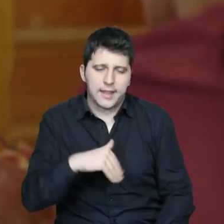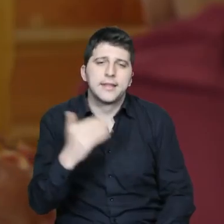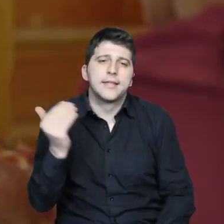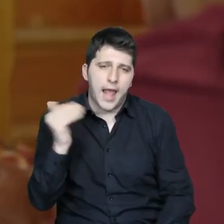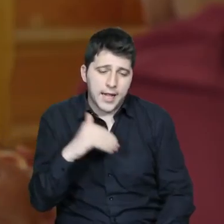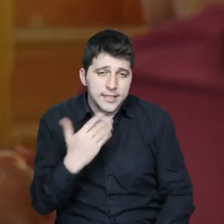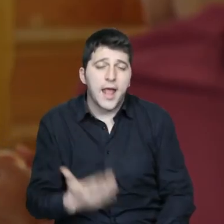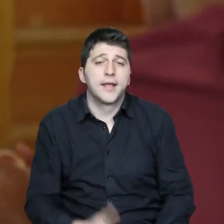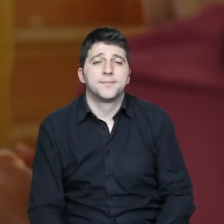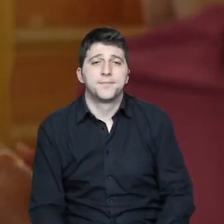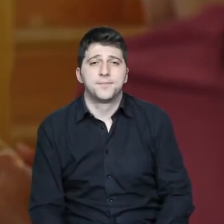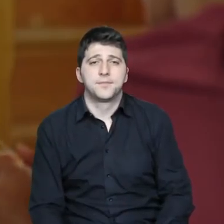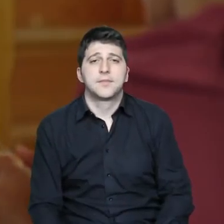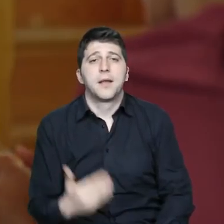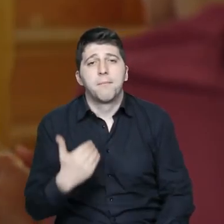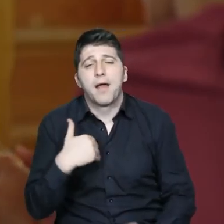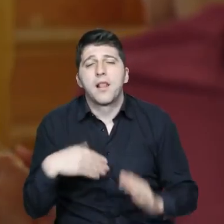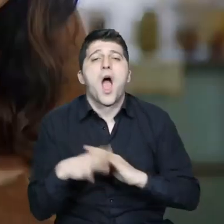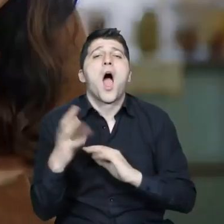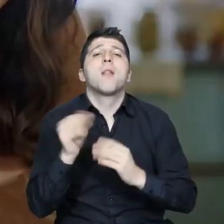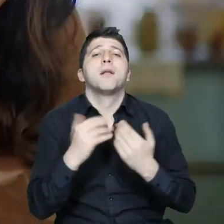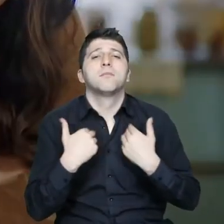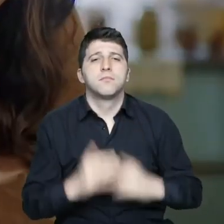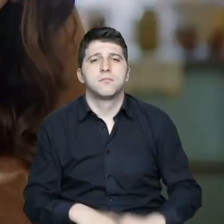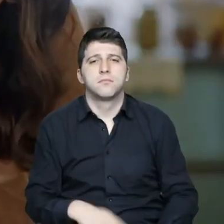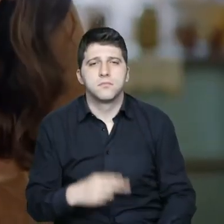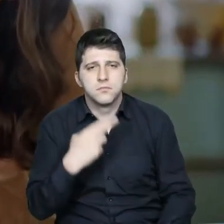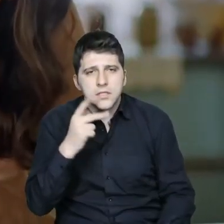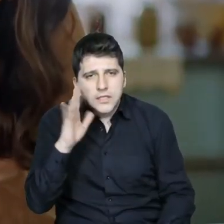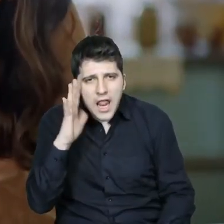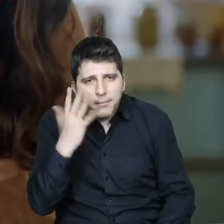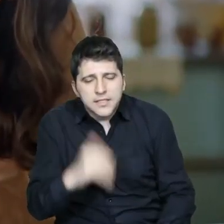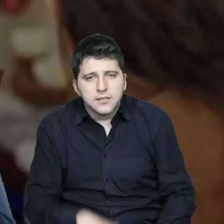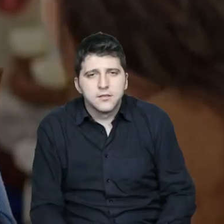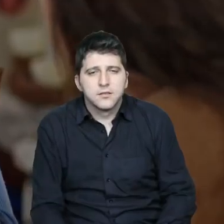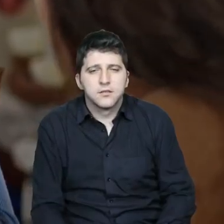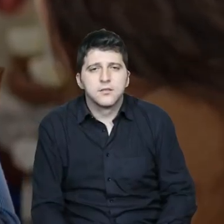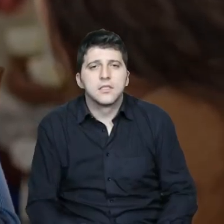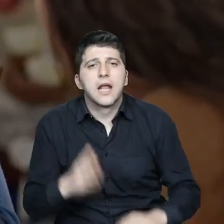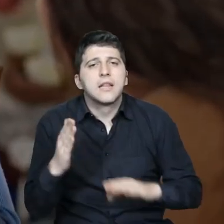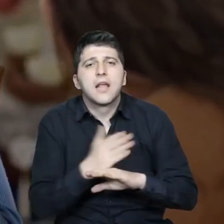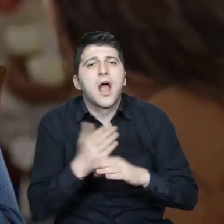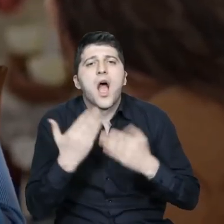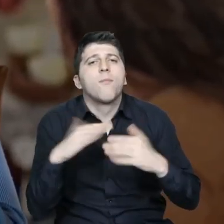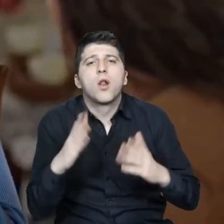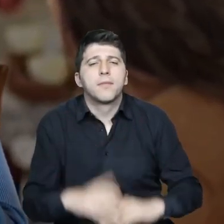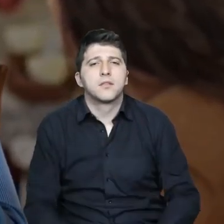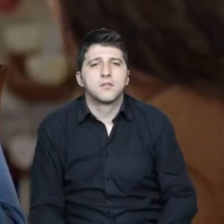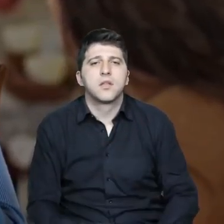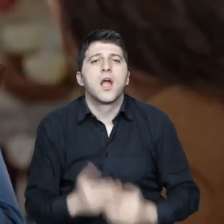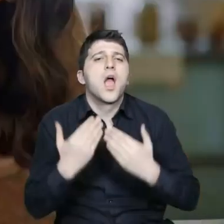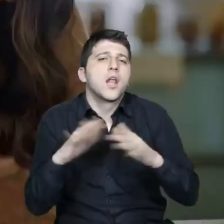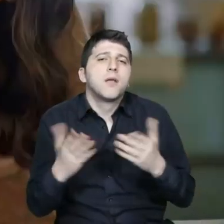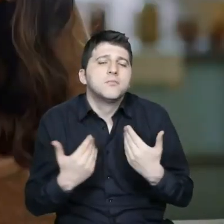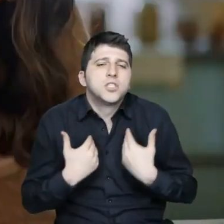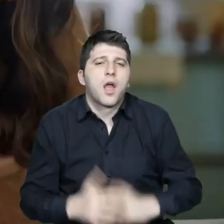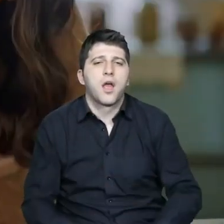de ben içeri almadım. Kız sen deli misin? Niye kabul etmedin? Etmedim